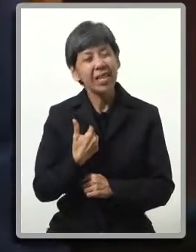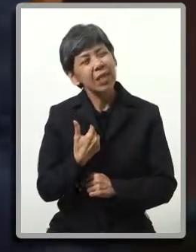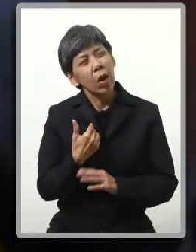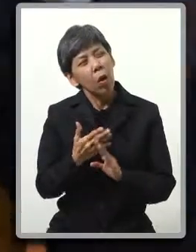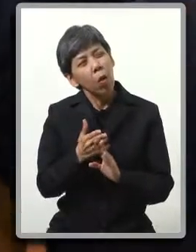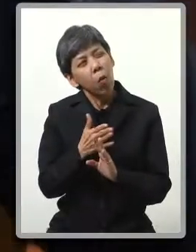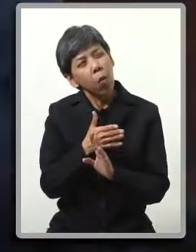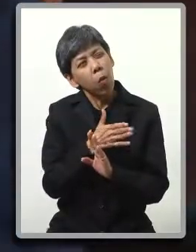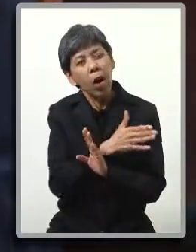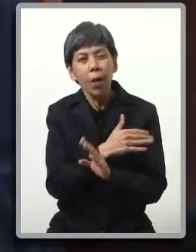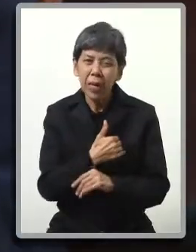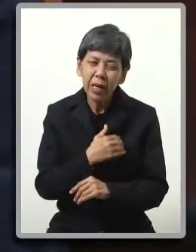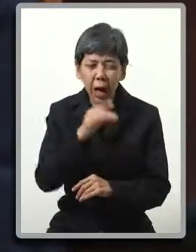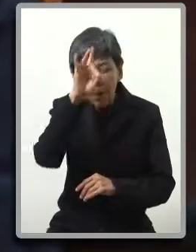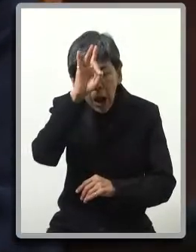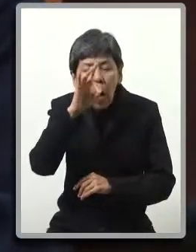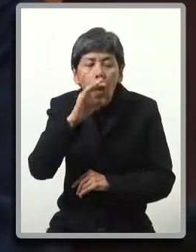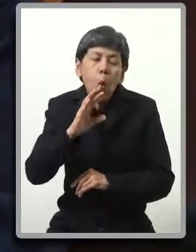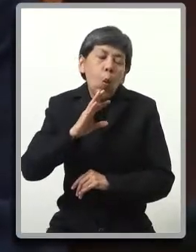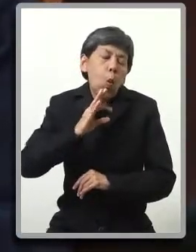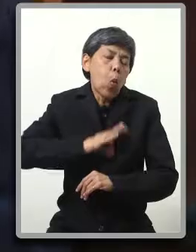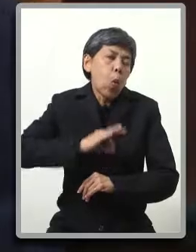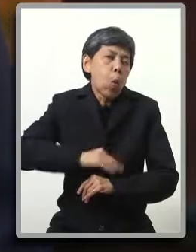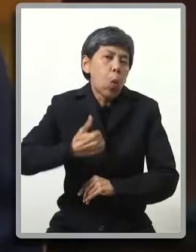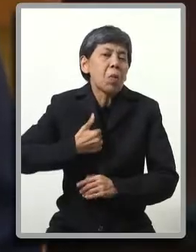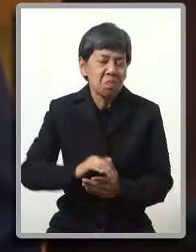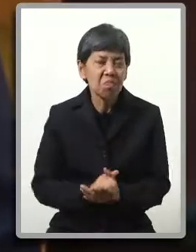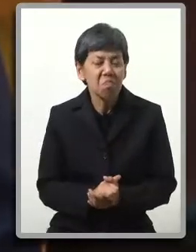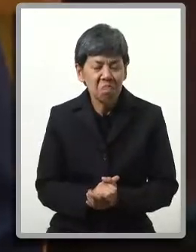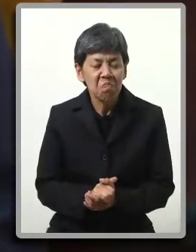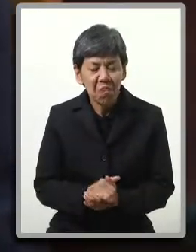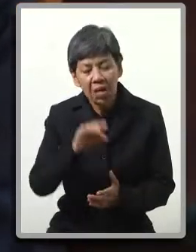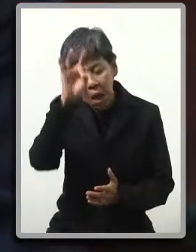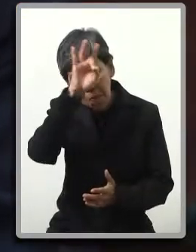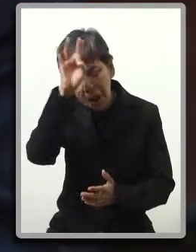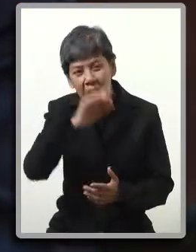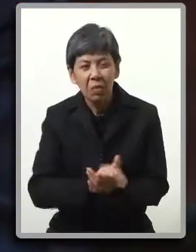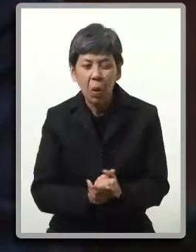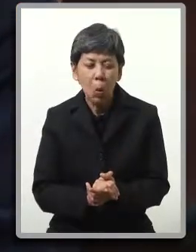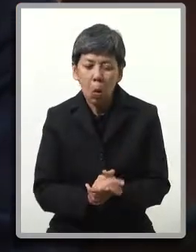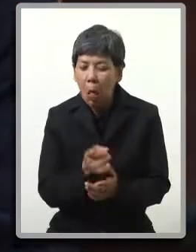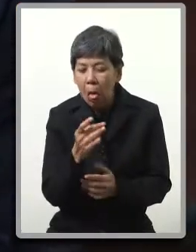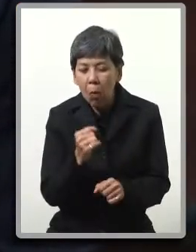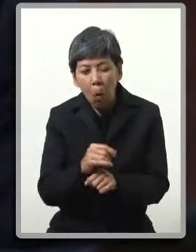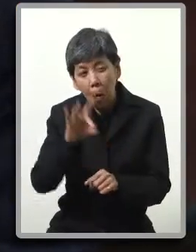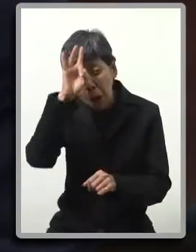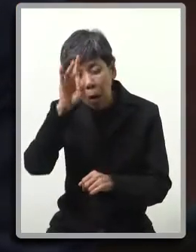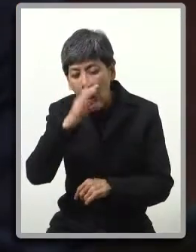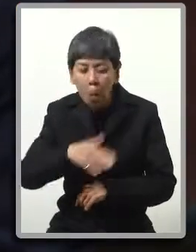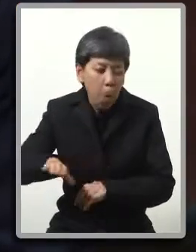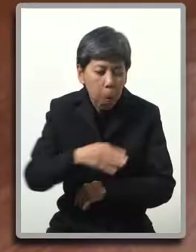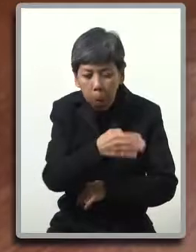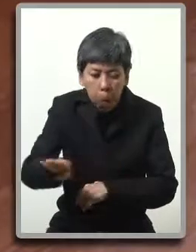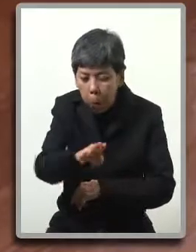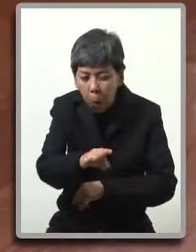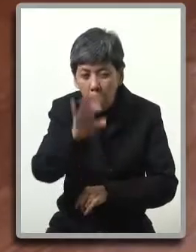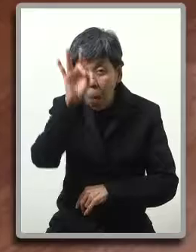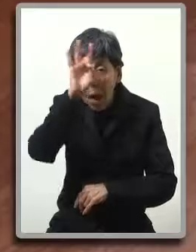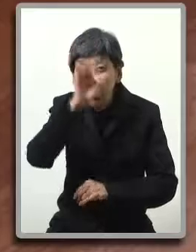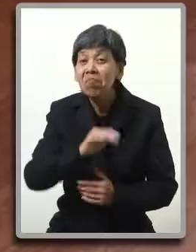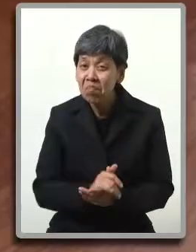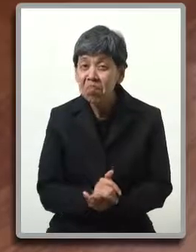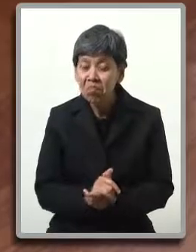ผ่านมาหรือมากกับทุกคนฟังสาย8แล้ว เป็นยังไงครับท่าน นะไปล้อกันเลยว่าจะเป็นหนัง